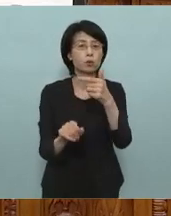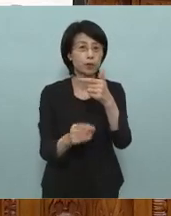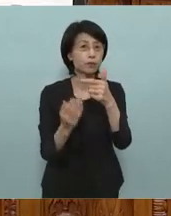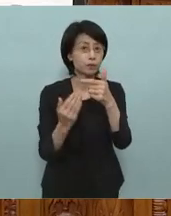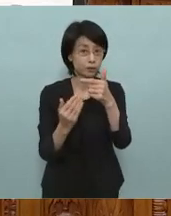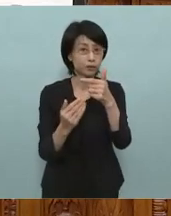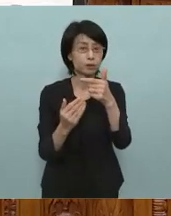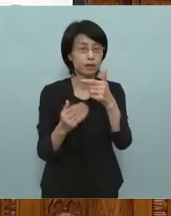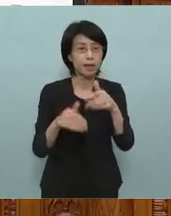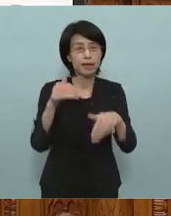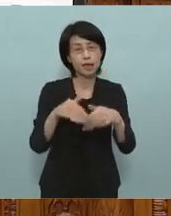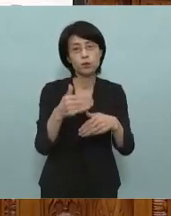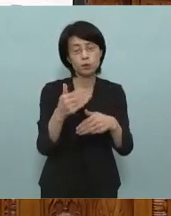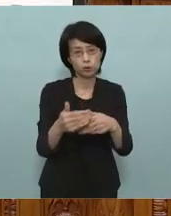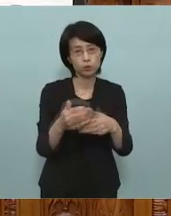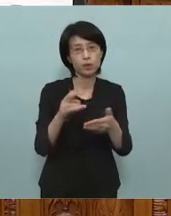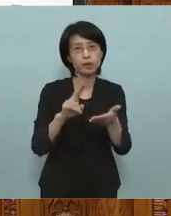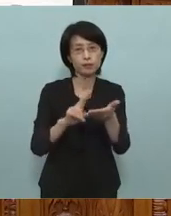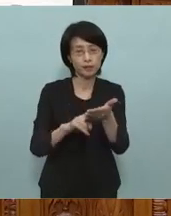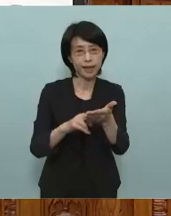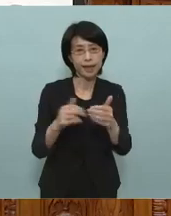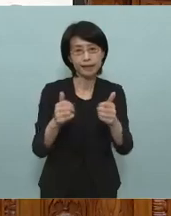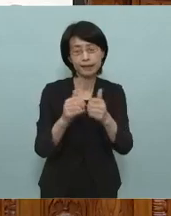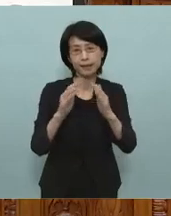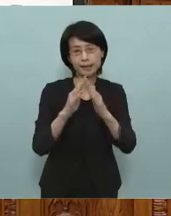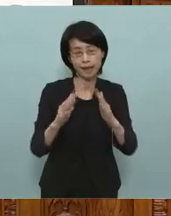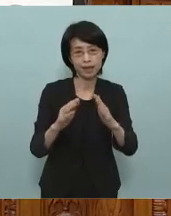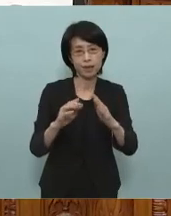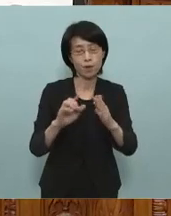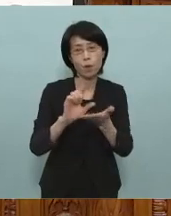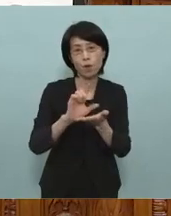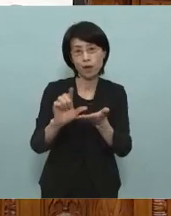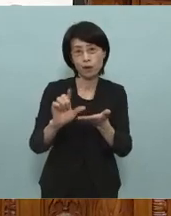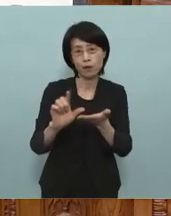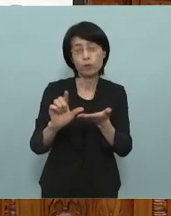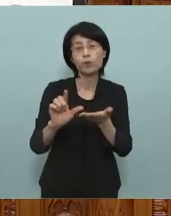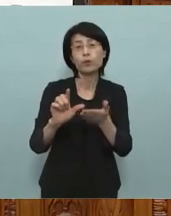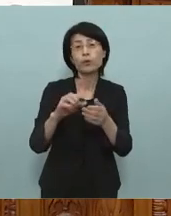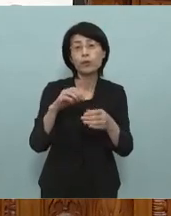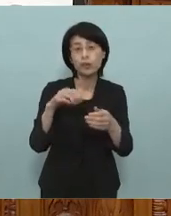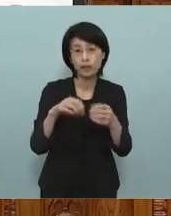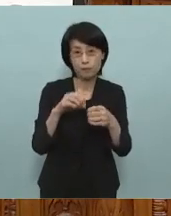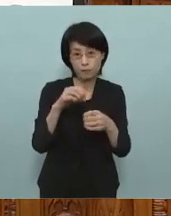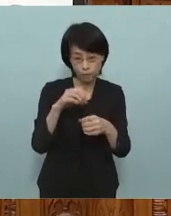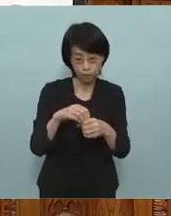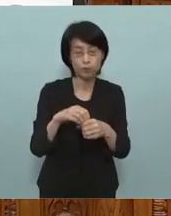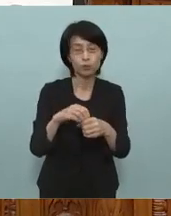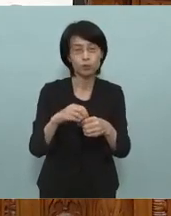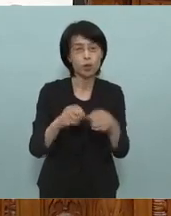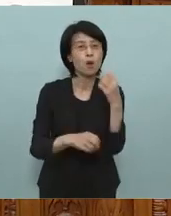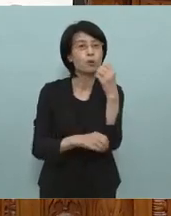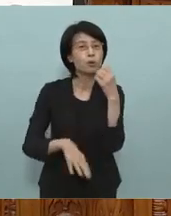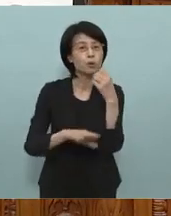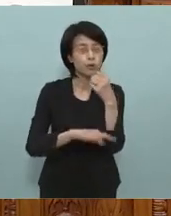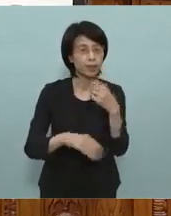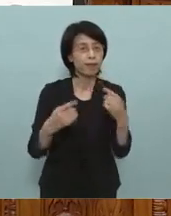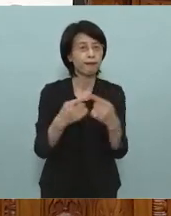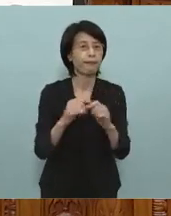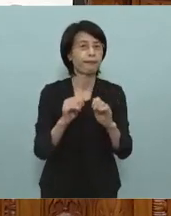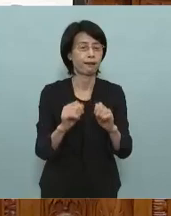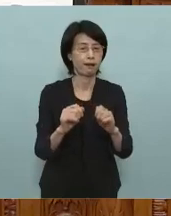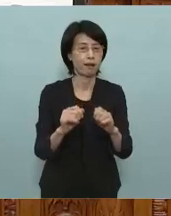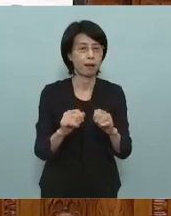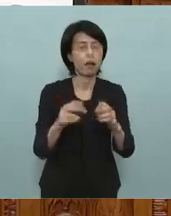議員選挙区確定審議会の勧告に基づいた改定を行うため公職選挙法